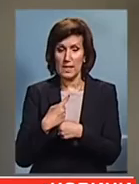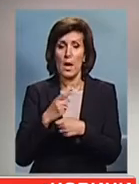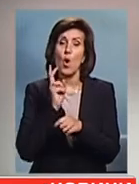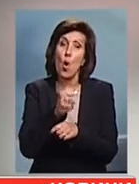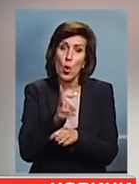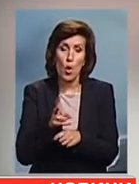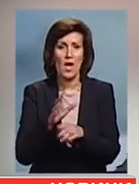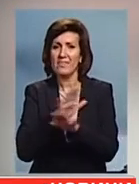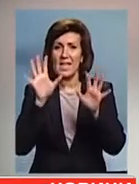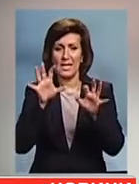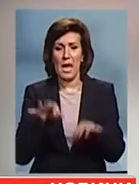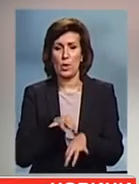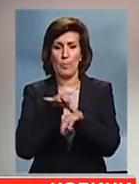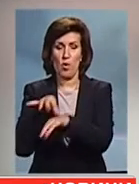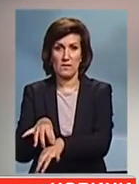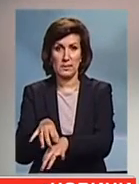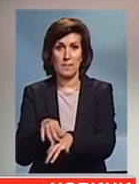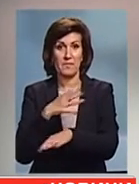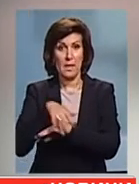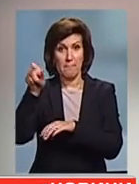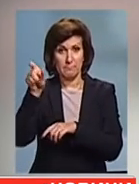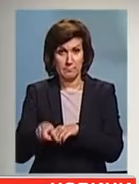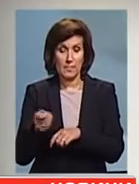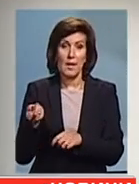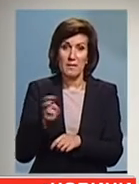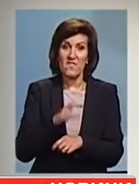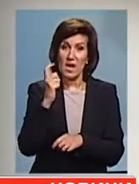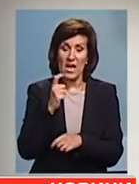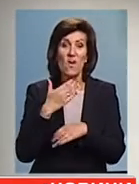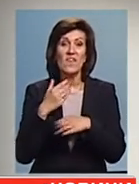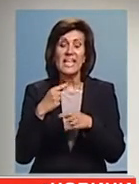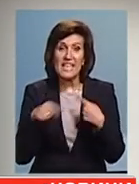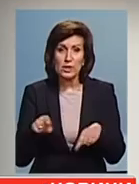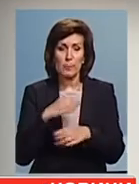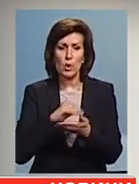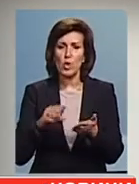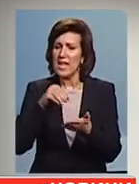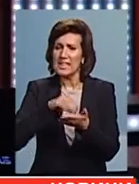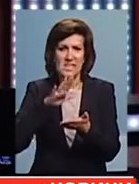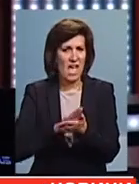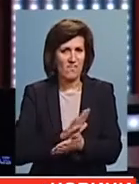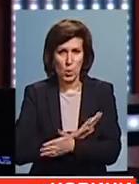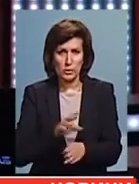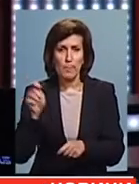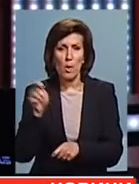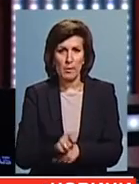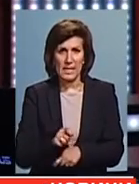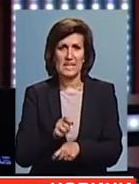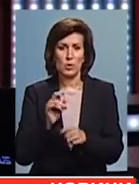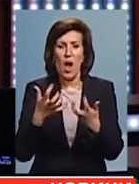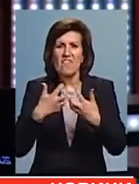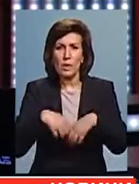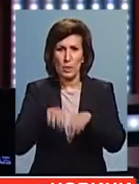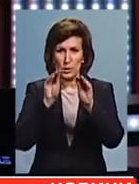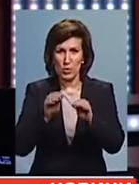діставав замовлення, кого нелегально провести. Коли мігрант прибував у Харків, інші прикордонники не вносили відомостей про його приїзд до